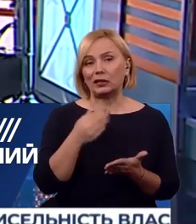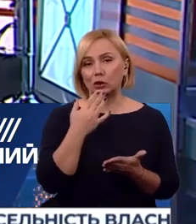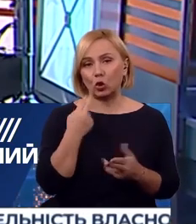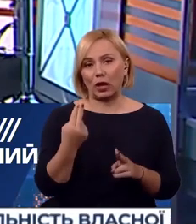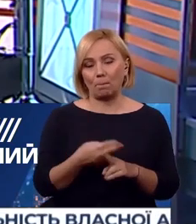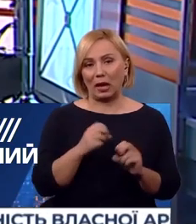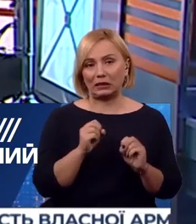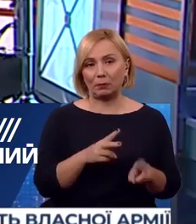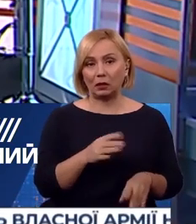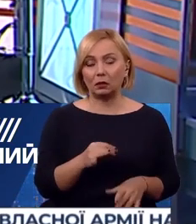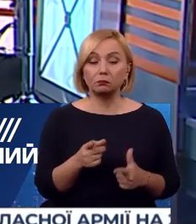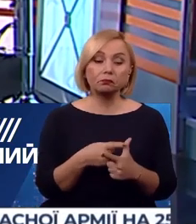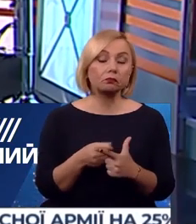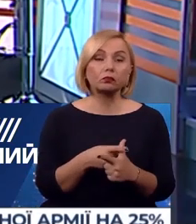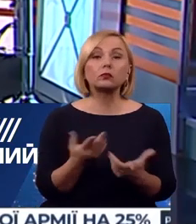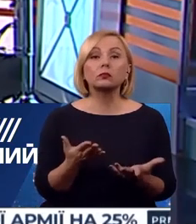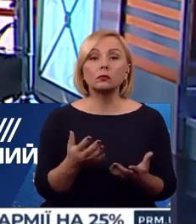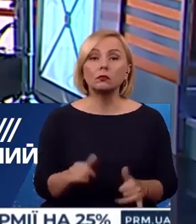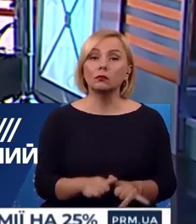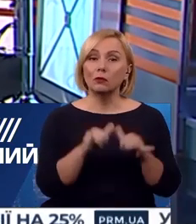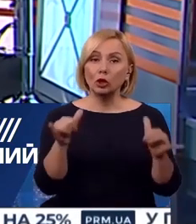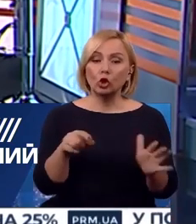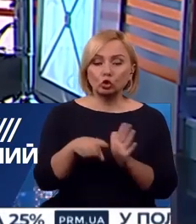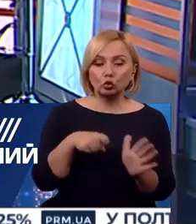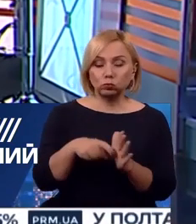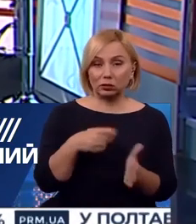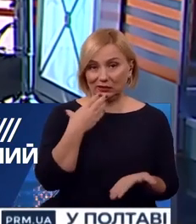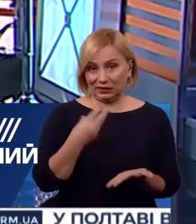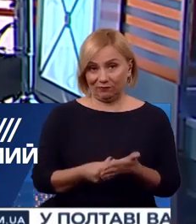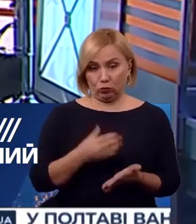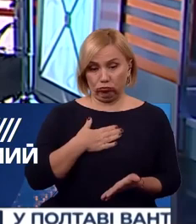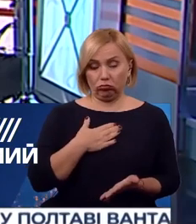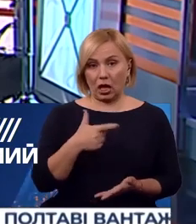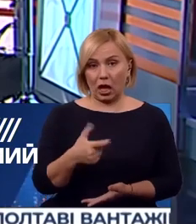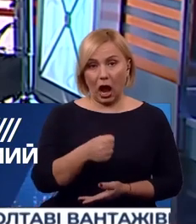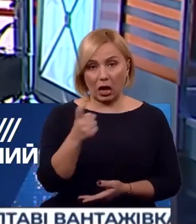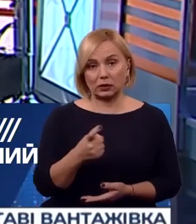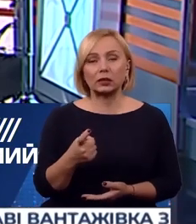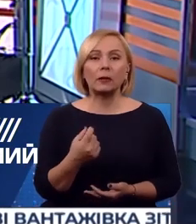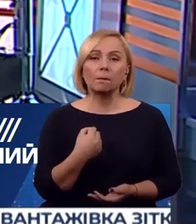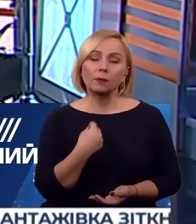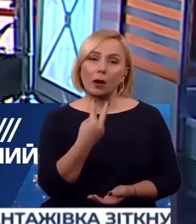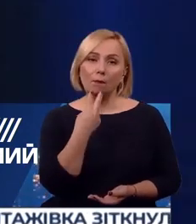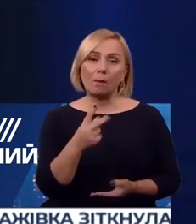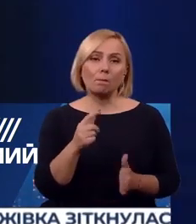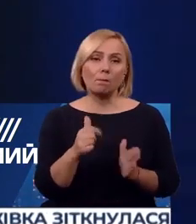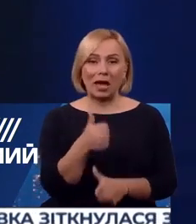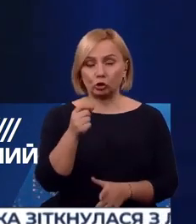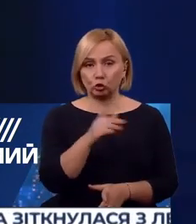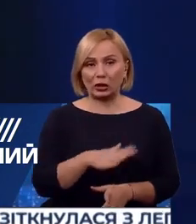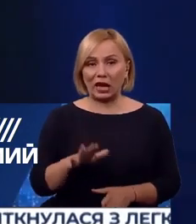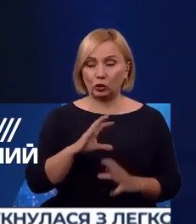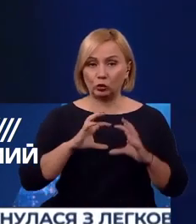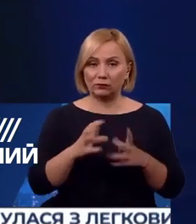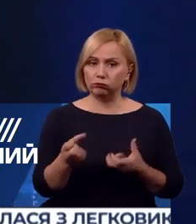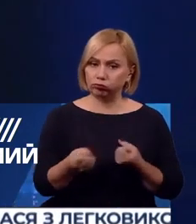Яка альтернатива? Збільшення видобутку свого газу. Ви хочете, я взагалі бачу першу країну в світі, яка